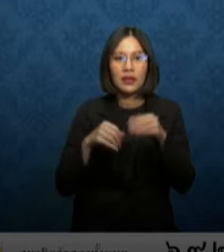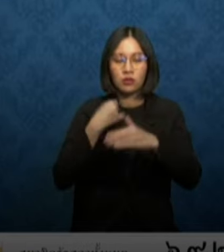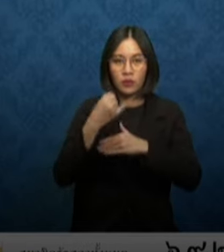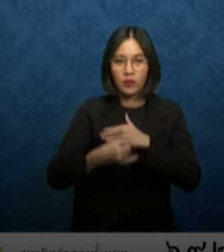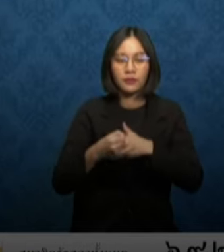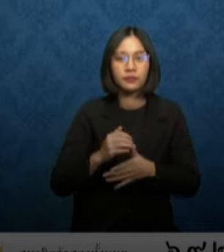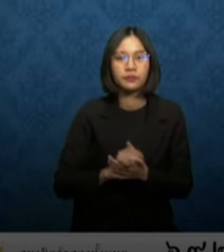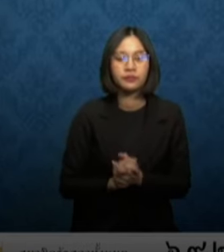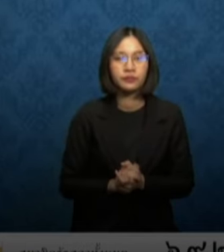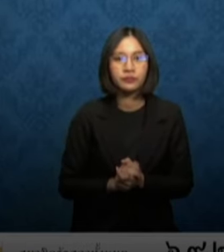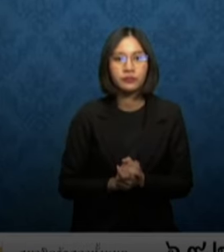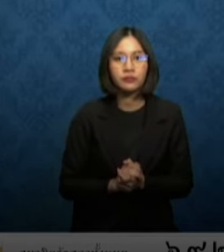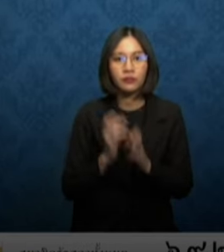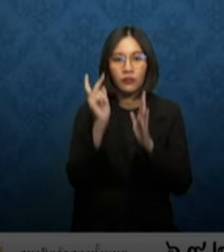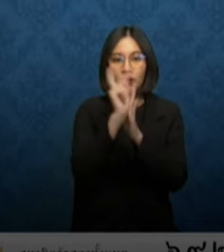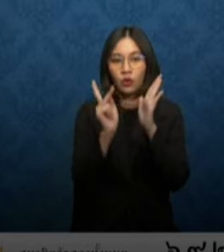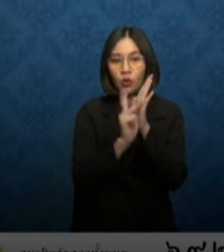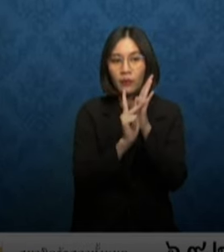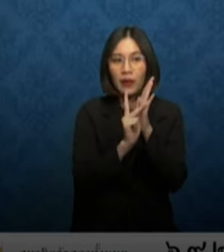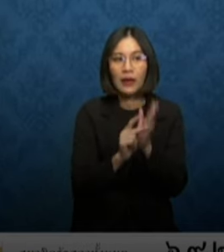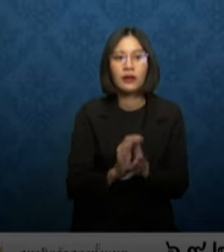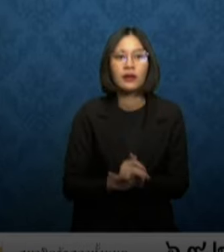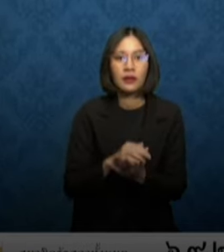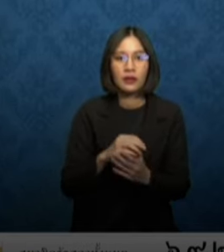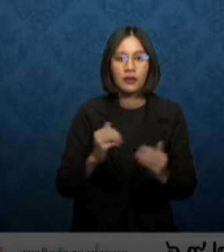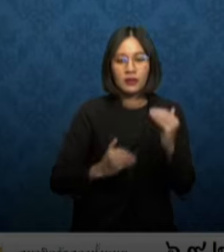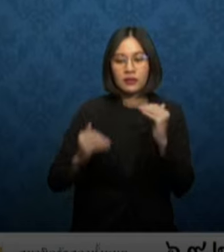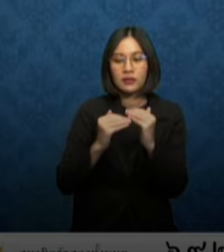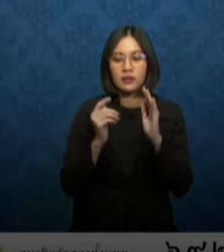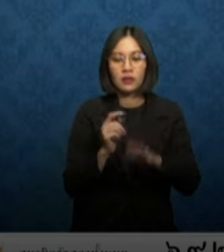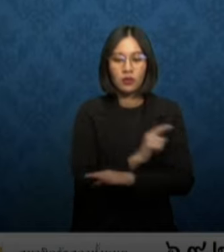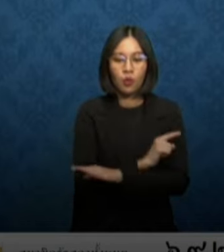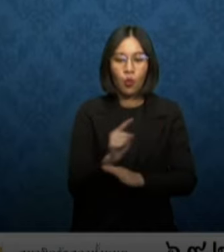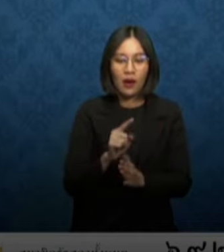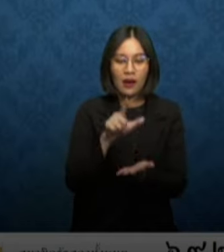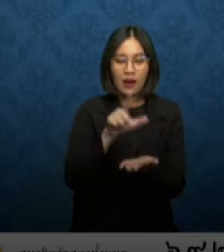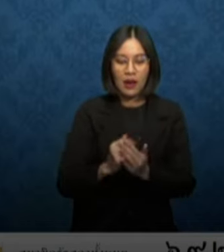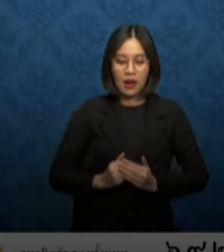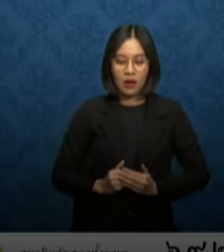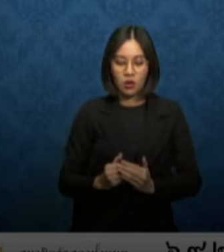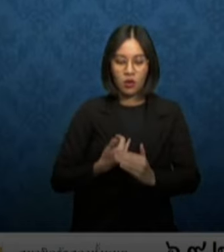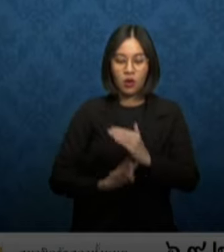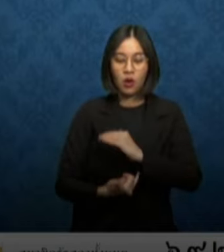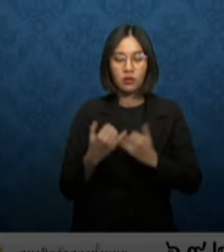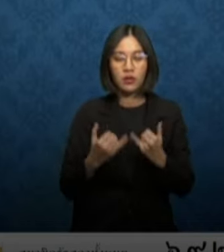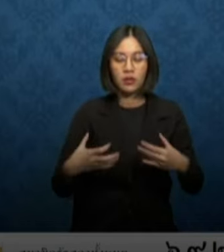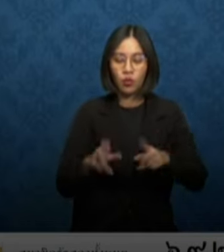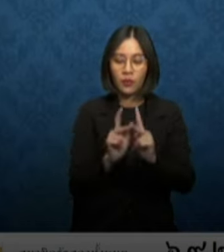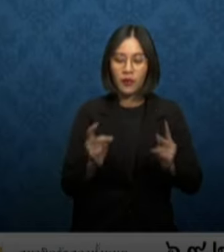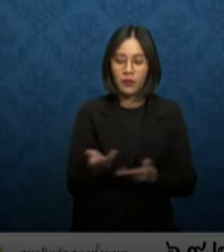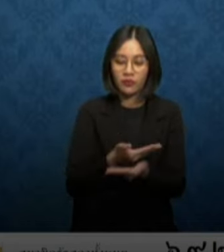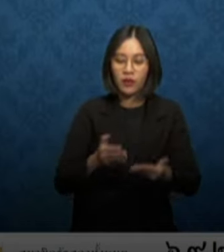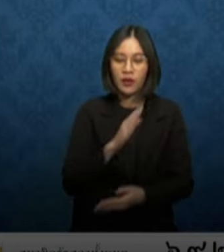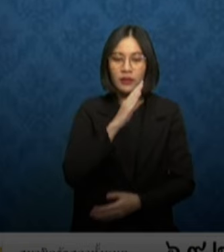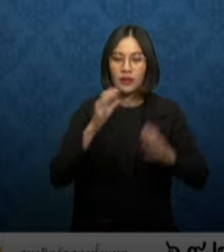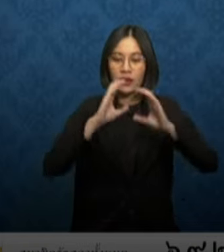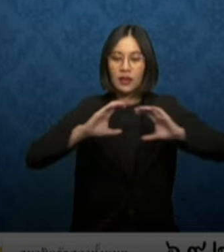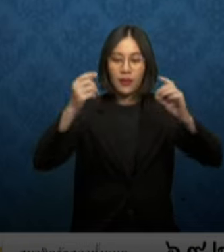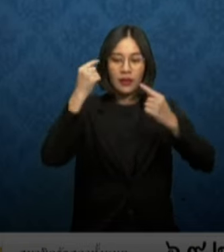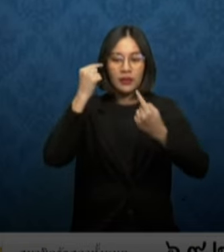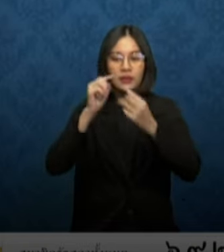ท่านประธานเรื่องกฎหมายเพิ่มสิทธิ์วันลาคลอดตอนตอนนี้อยู่ในชั้นกรรมาธิการถ้ารัฐบาลให้ความ